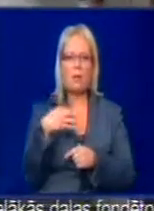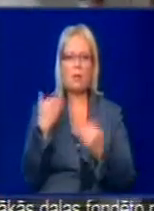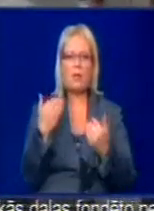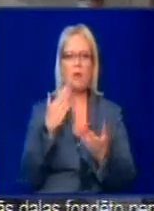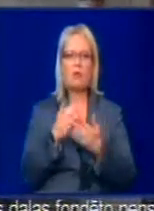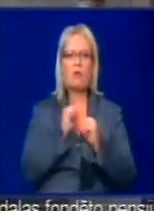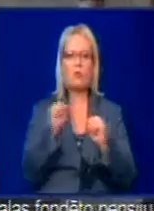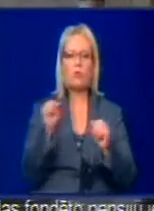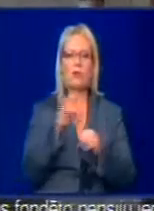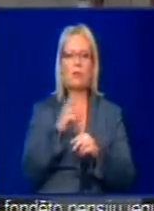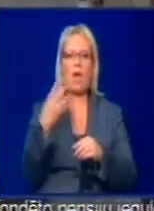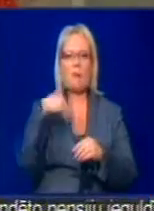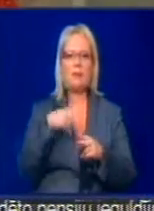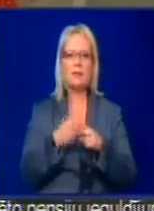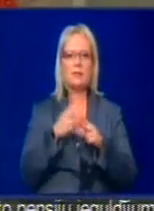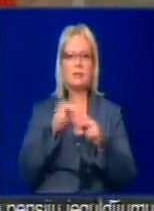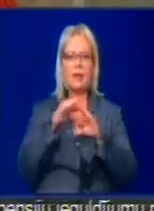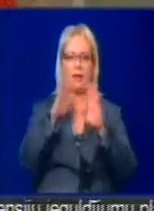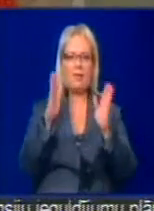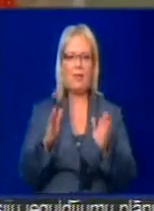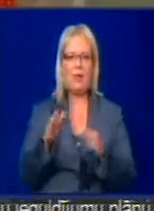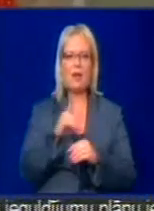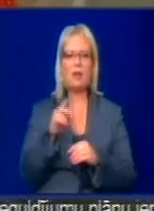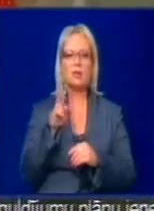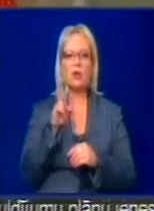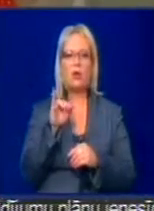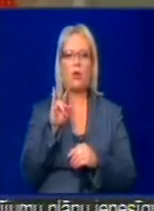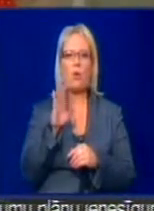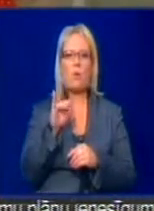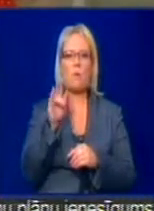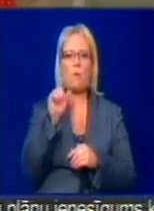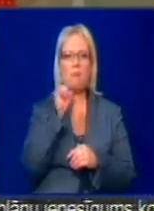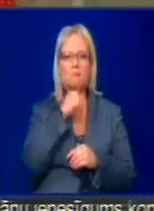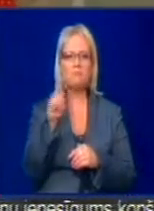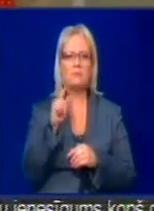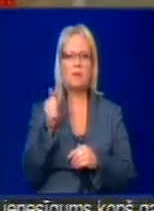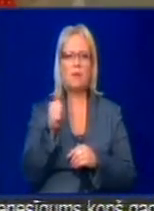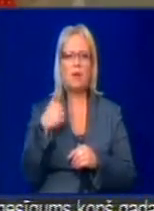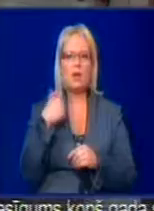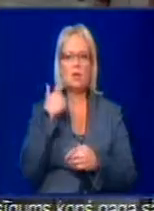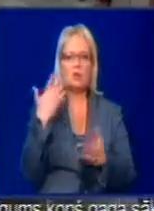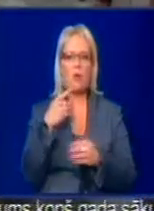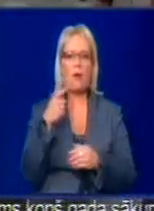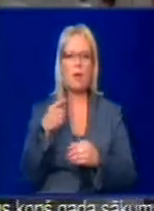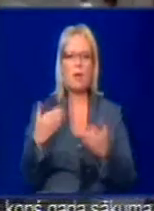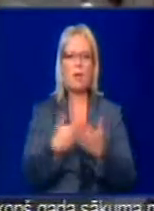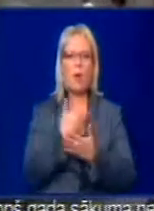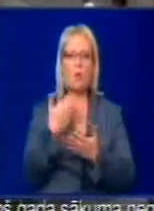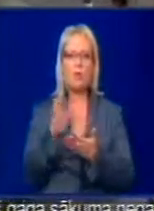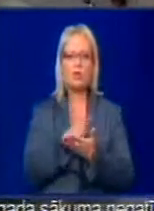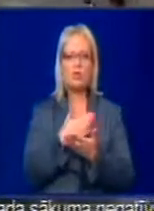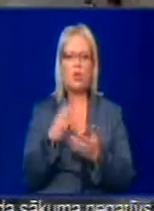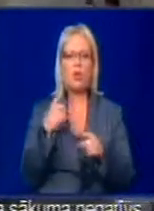esot drošāk, ka viņi neapēdīs. Kas ir rumbai īpaši, ka viņi tā kāro visi? Es domāju, ka jauna